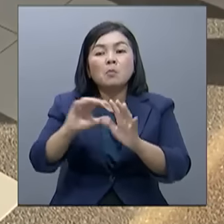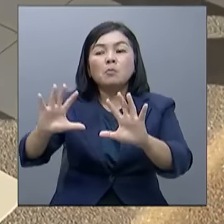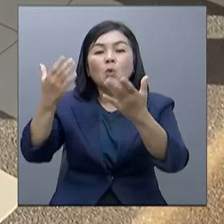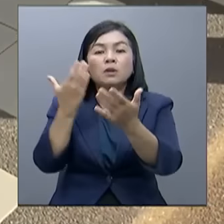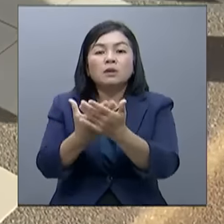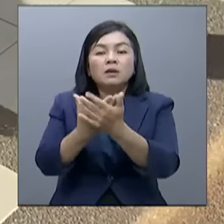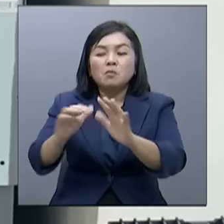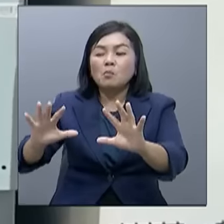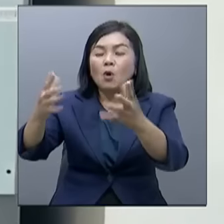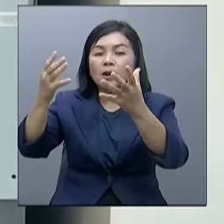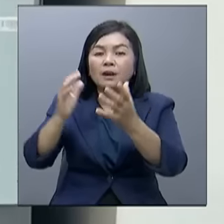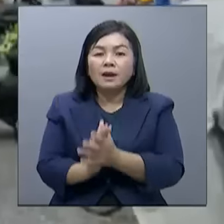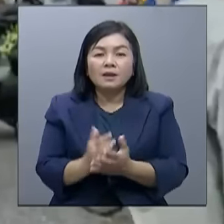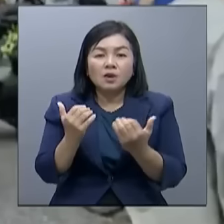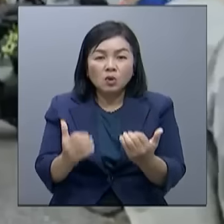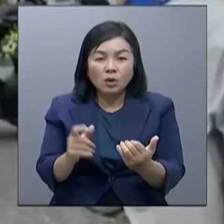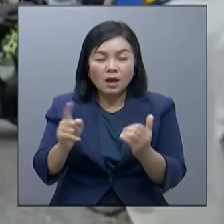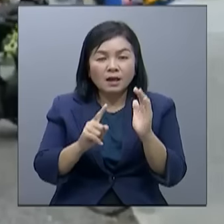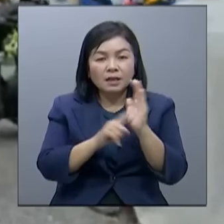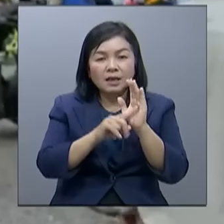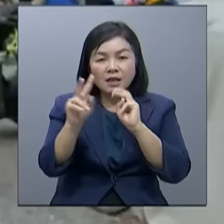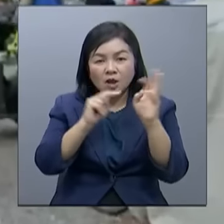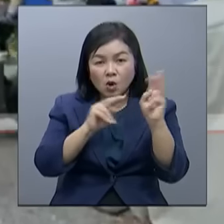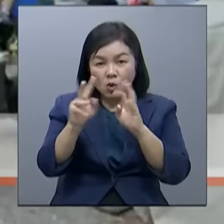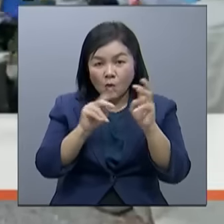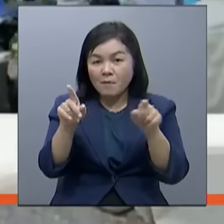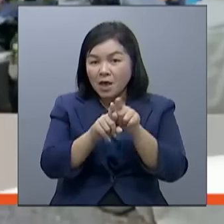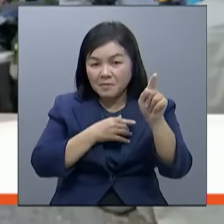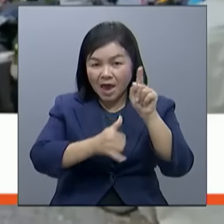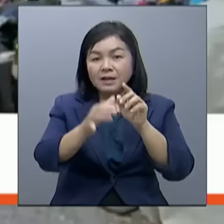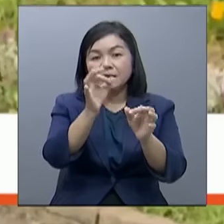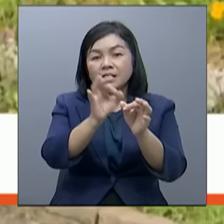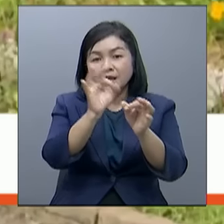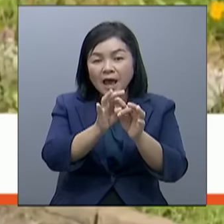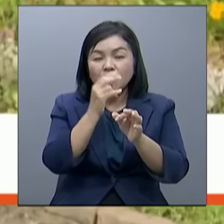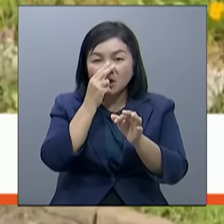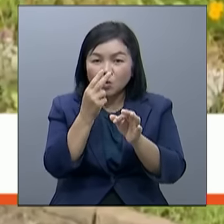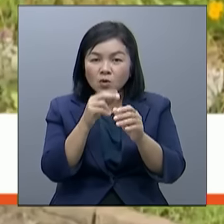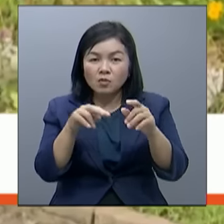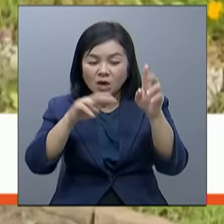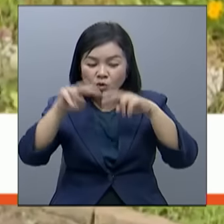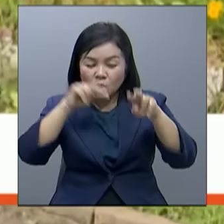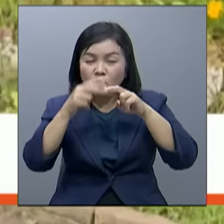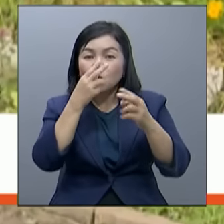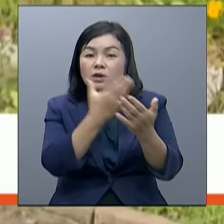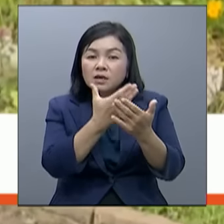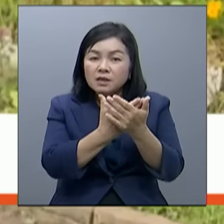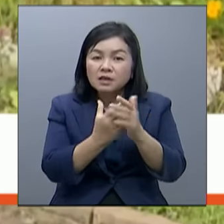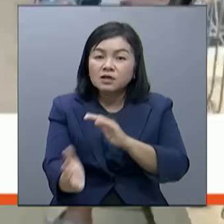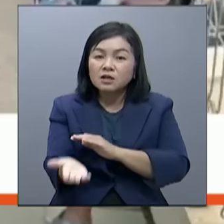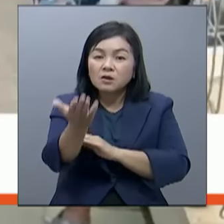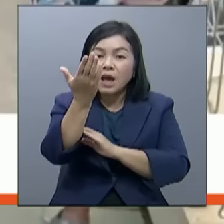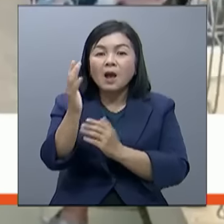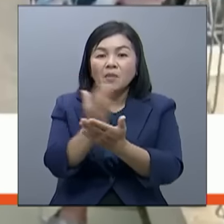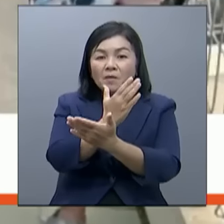ค่ะส่วนที่จังหวัดนครสวรรค์มีผู้มีสิทธิ์ไปที่ธกส.ค่ะไปตรวจเช็คยอดเงินกันตั้งแต่เช้ามืดบางคนบอกว่าจะแบ่